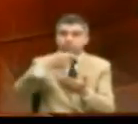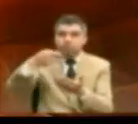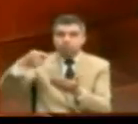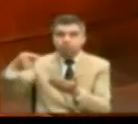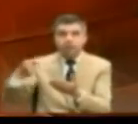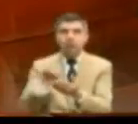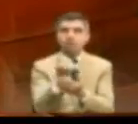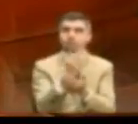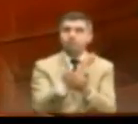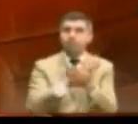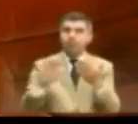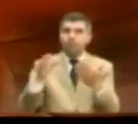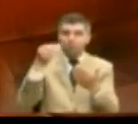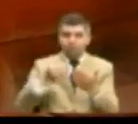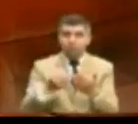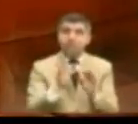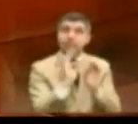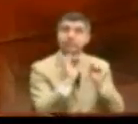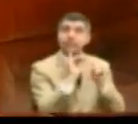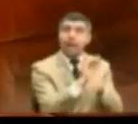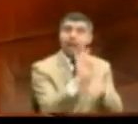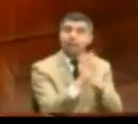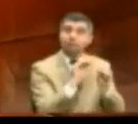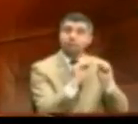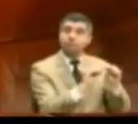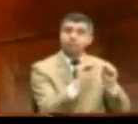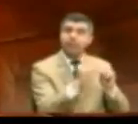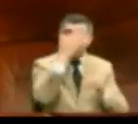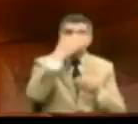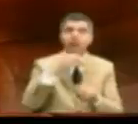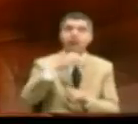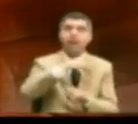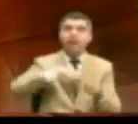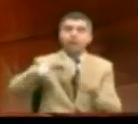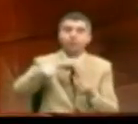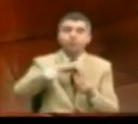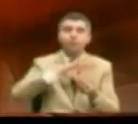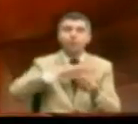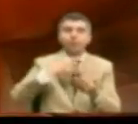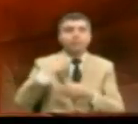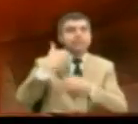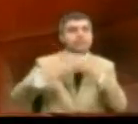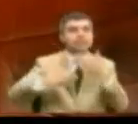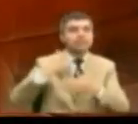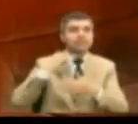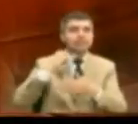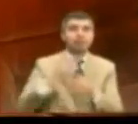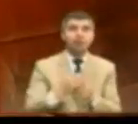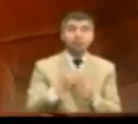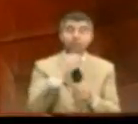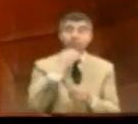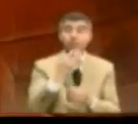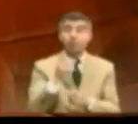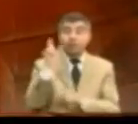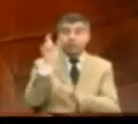والمرشدين، تأطير الحجاج. هذه العمليات الممكنة، ولكن حنا كنعتمد كما قلت لكم على الوعي ديال هاد الناس والتشبث